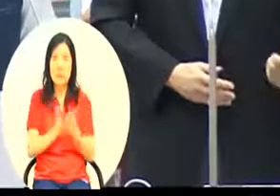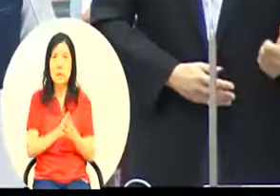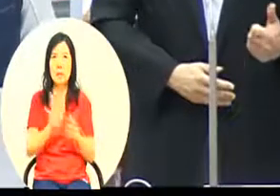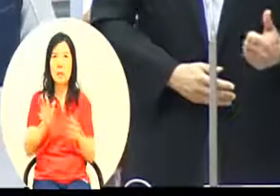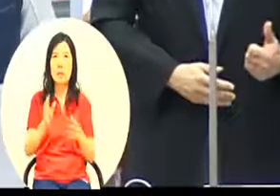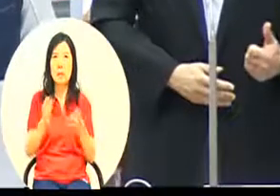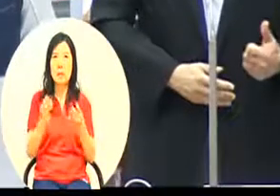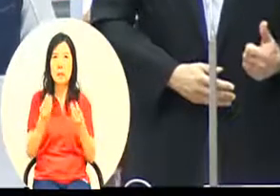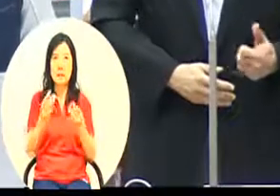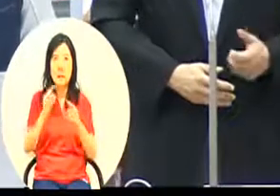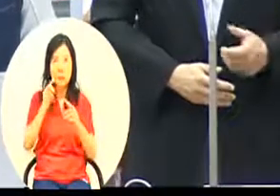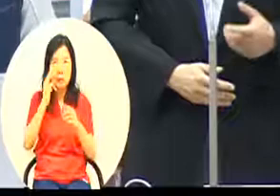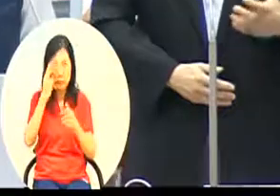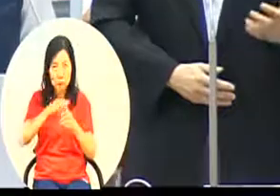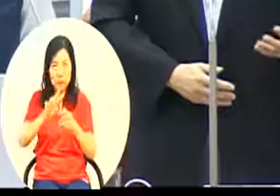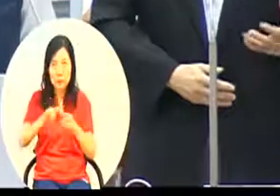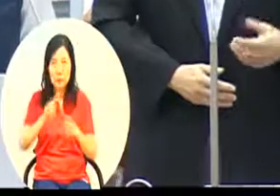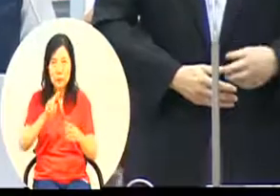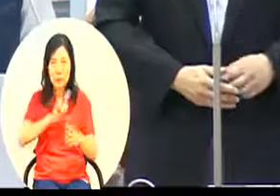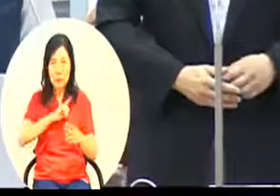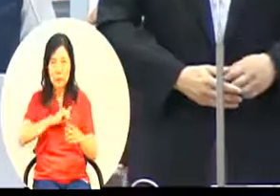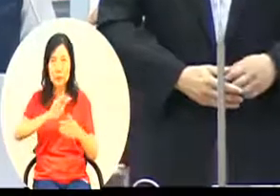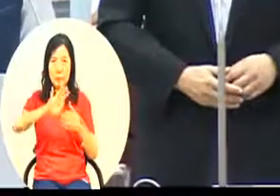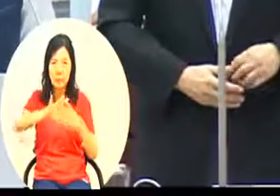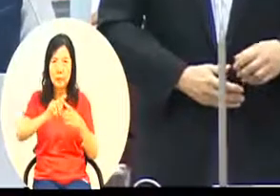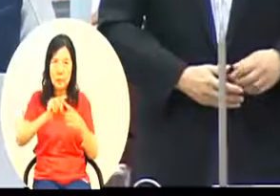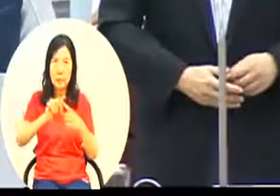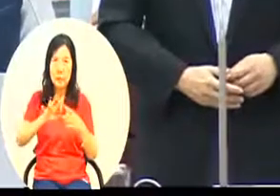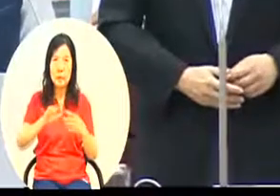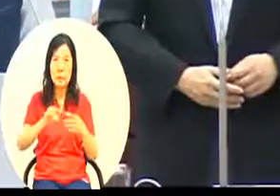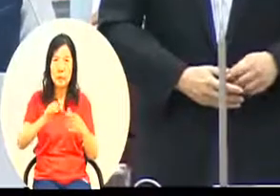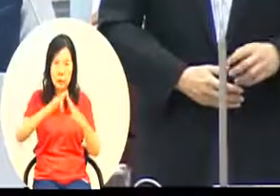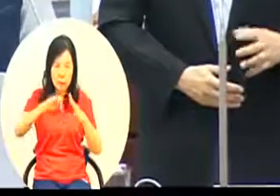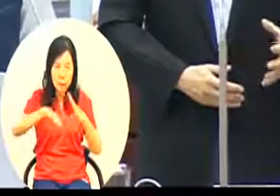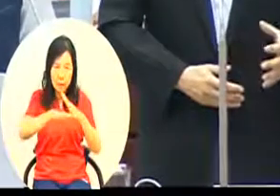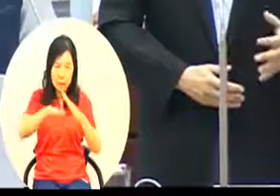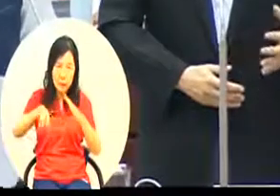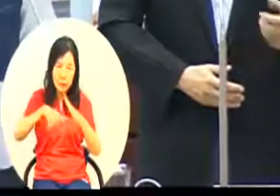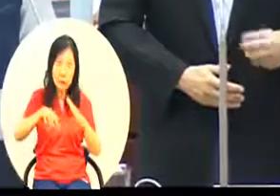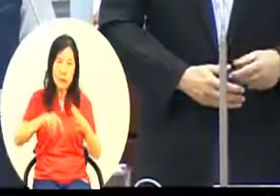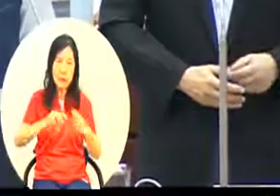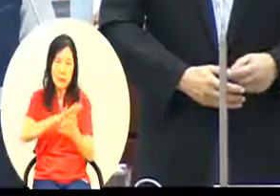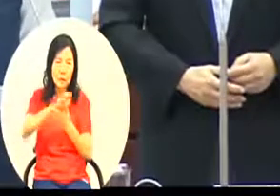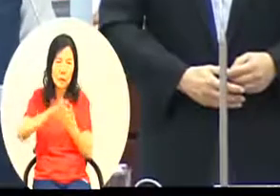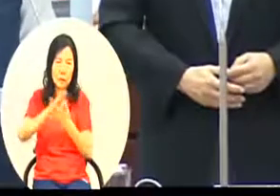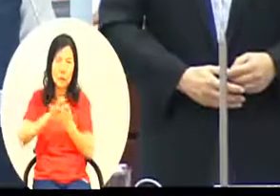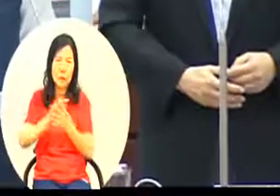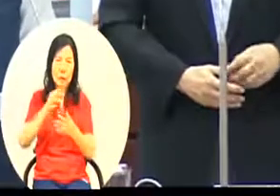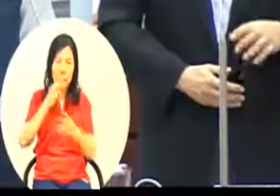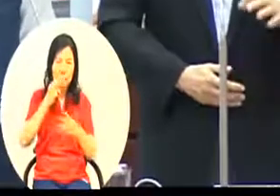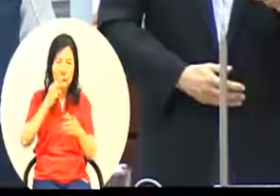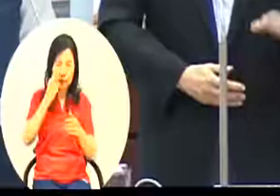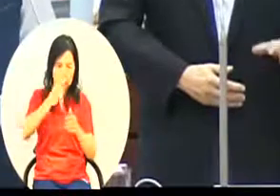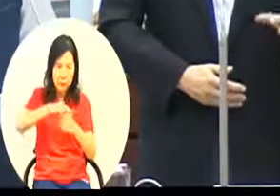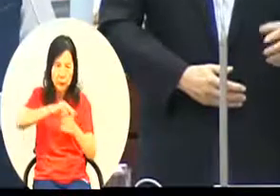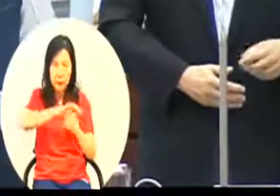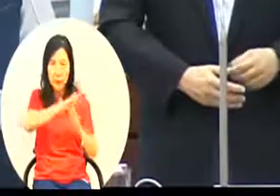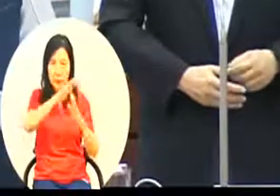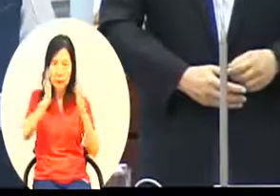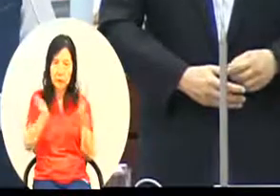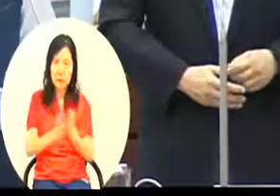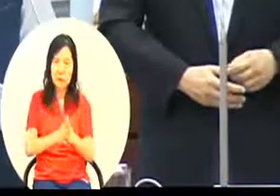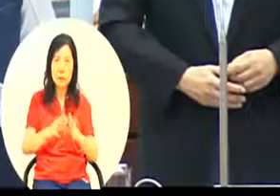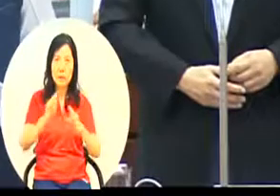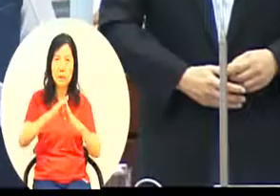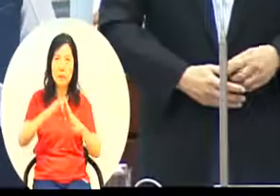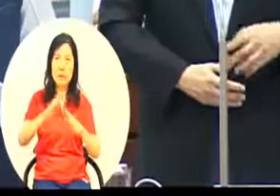他不但是个人强害自己，而且也让一个家庭呢混乱，然后伤害了整个家庭，而且因为